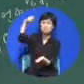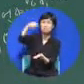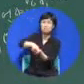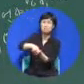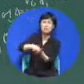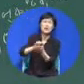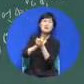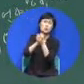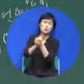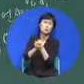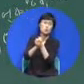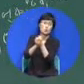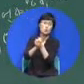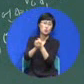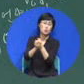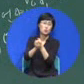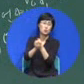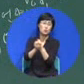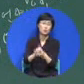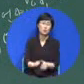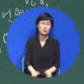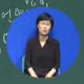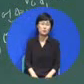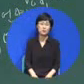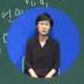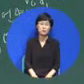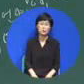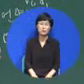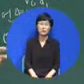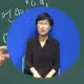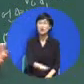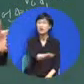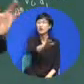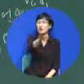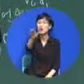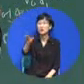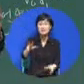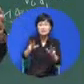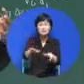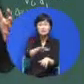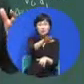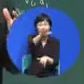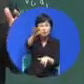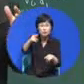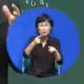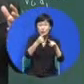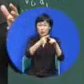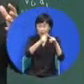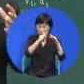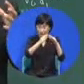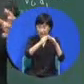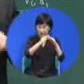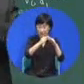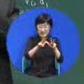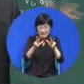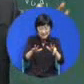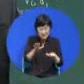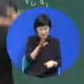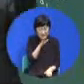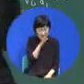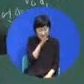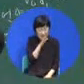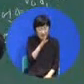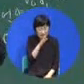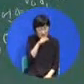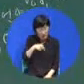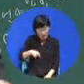knee and all the nation was 여러분, praying together in oneness. 여러분 교회가 지금 방송 듣고 있는 교회가 여러분 진짜 여러분 걸 바꾸고